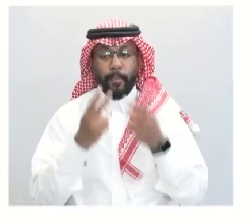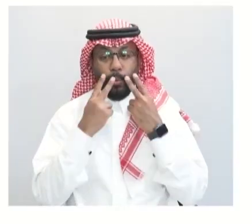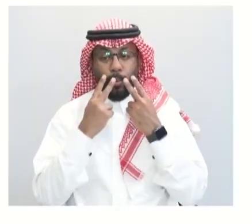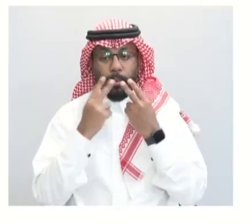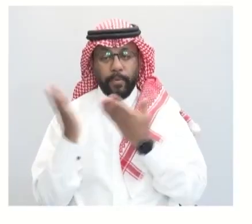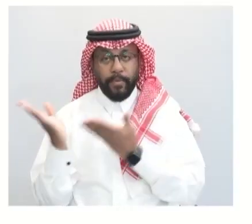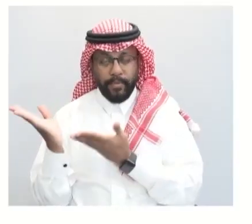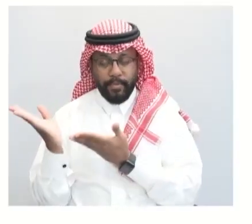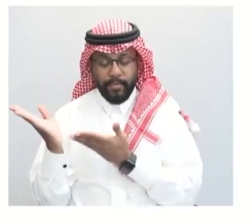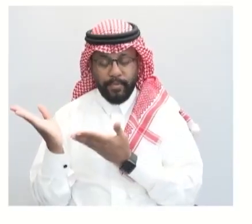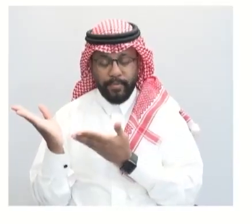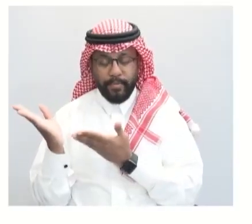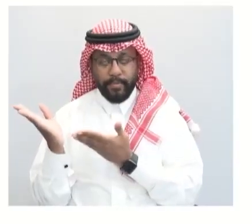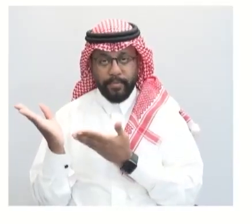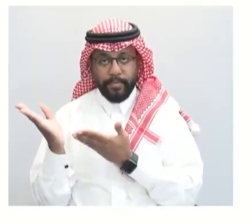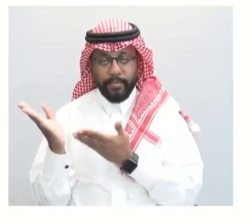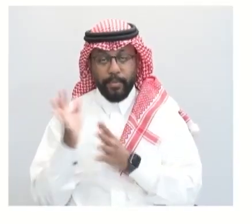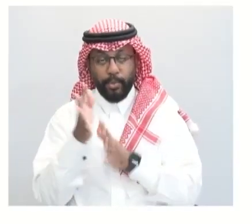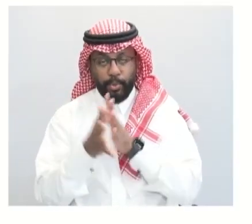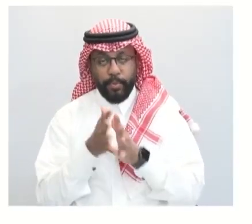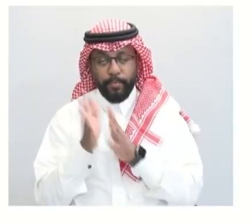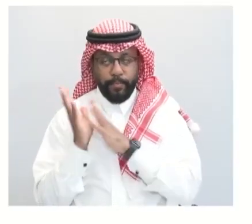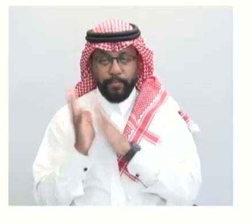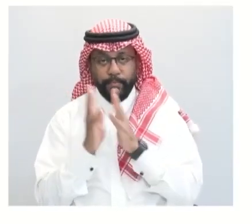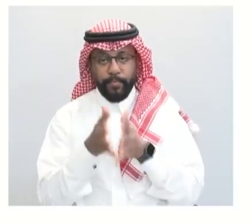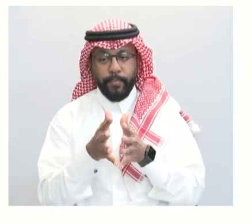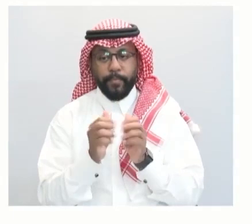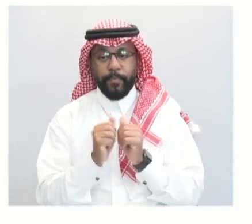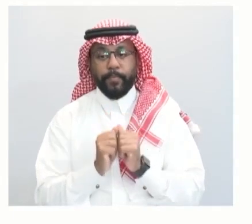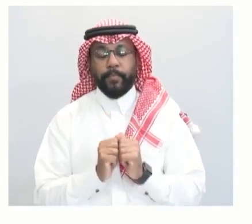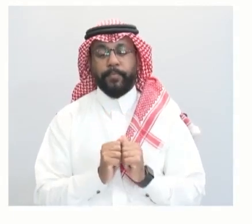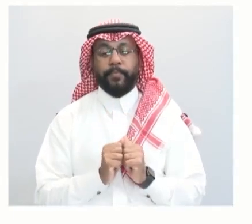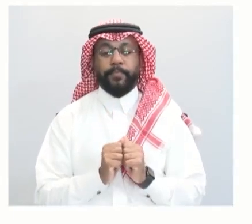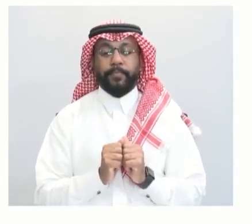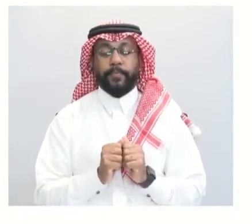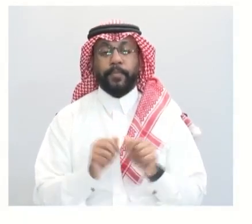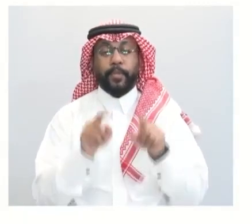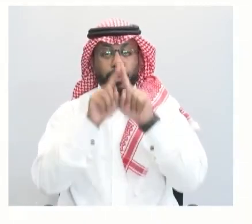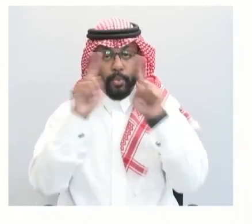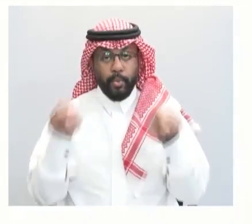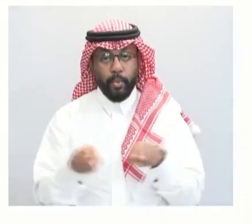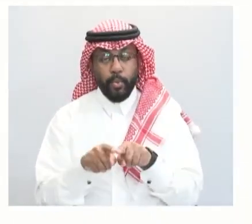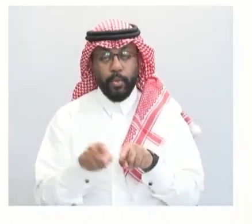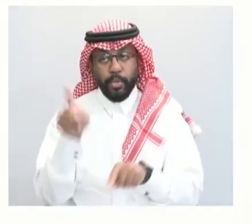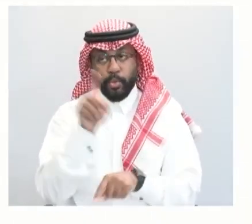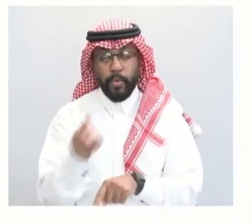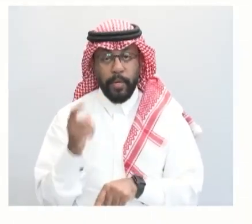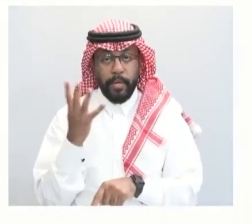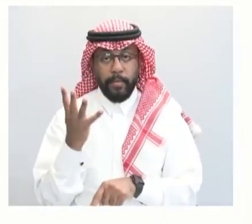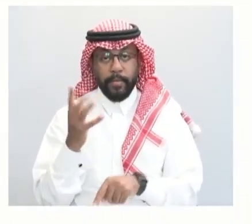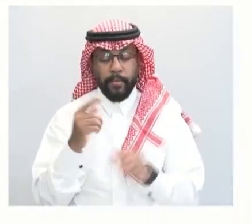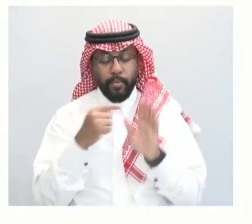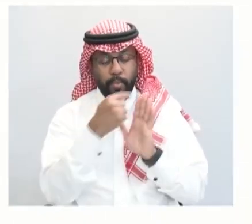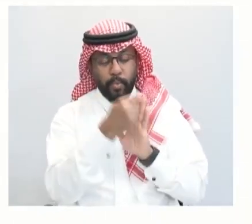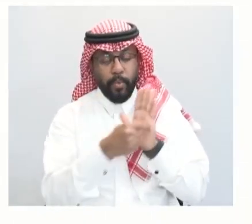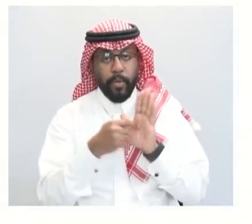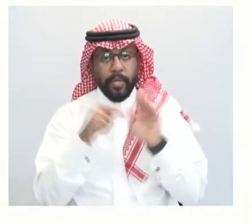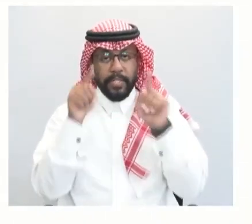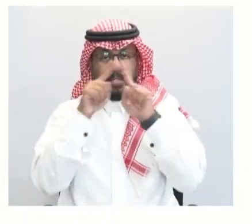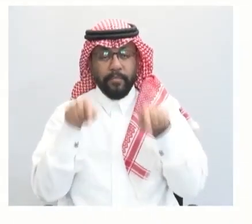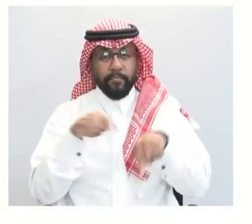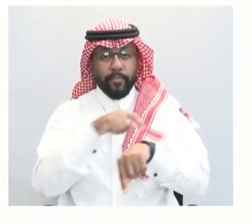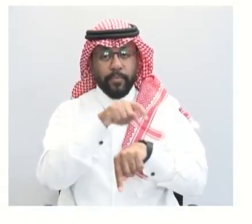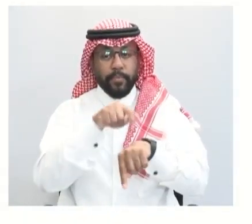طيب الان يا ابطال انتهيتهم من حل التدريب الخامس نبحث عن اقرب الساعات هنا يشير الى